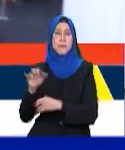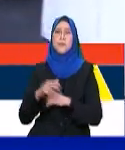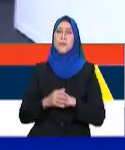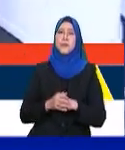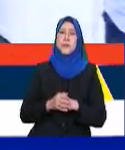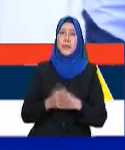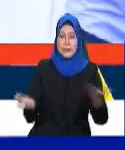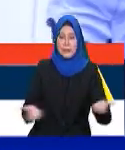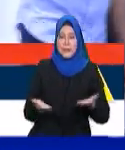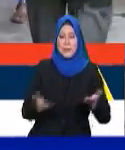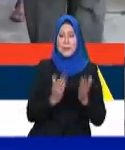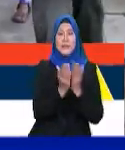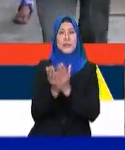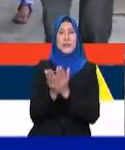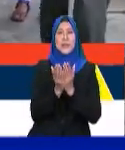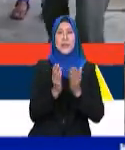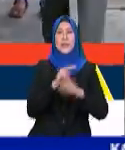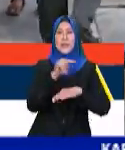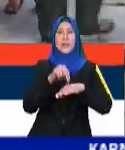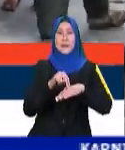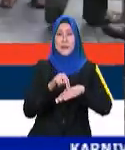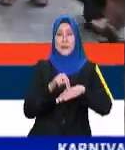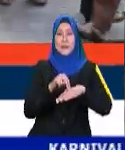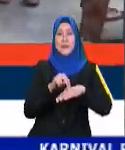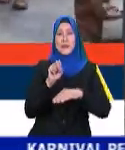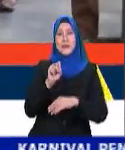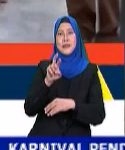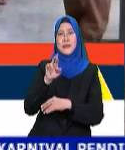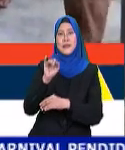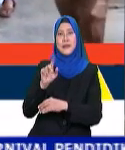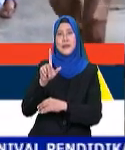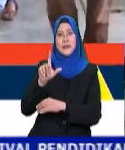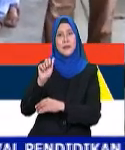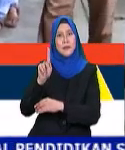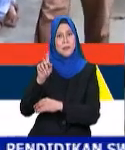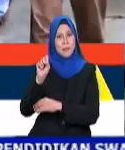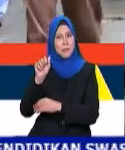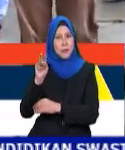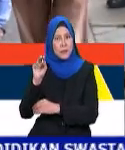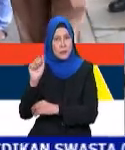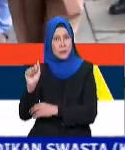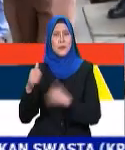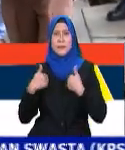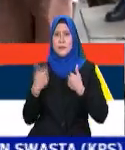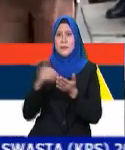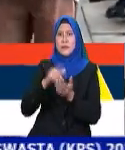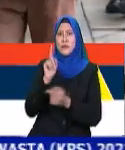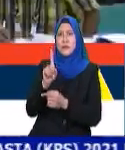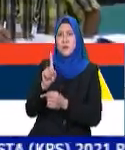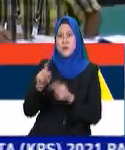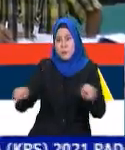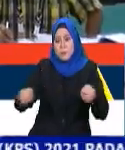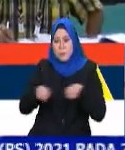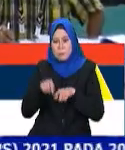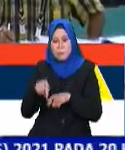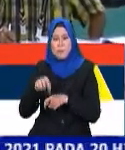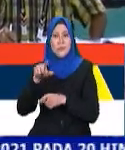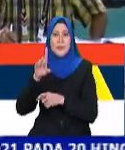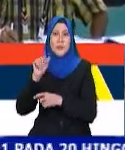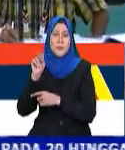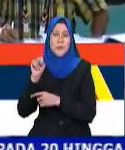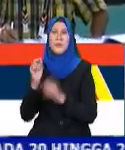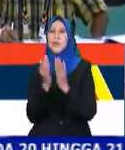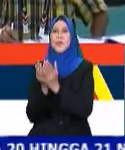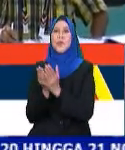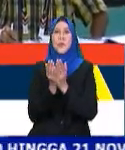saya berada di Sekolah Kebangsaan Seri Laksmana dan satu lagi pusat pengundian yang ada di Dun Lendu ini adalah